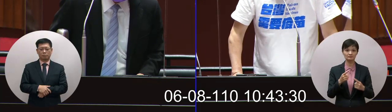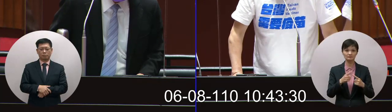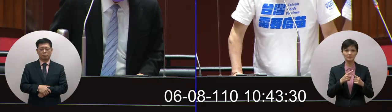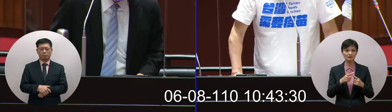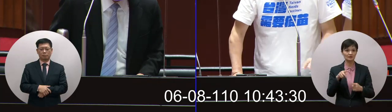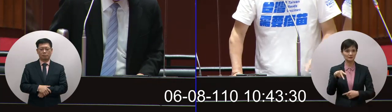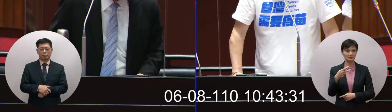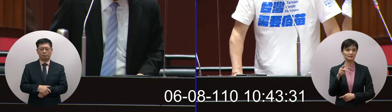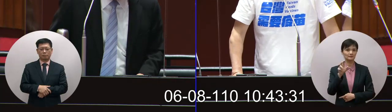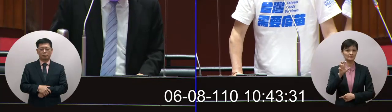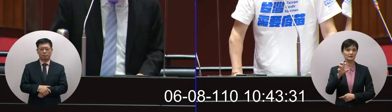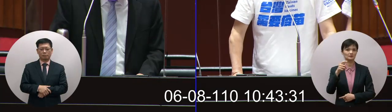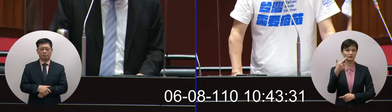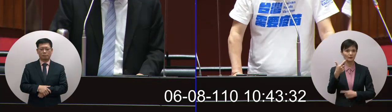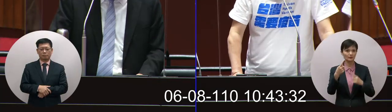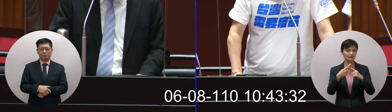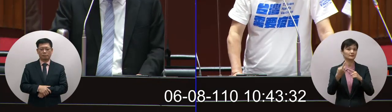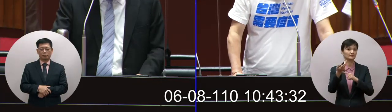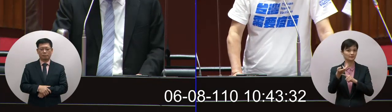286位。